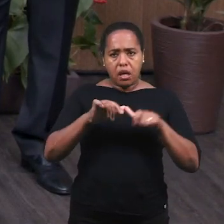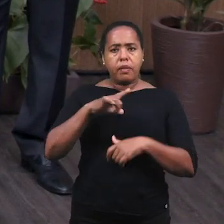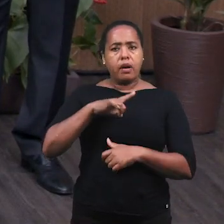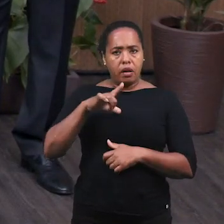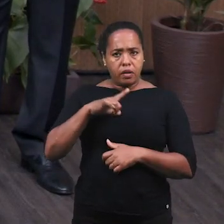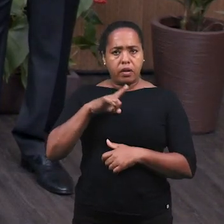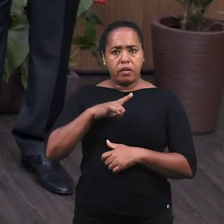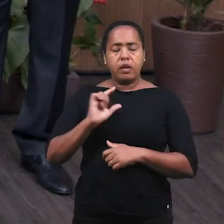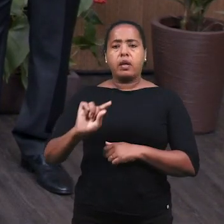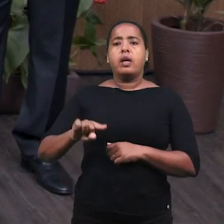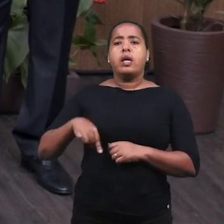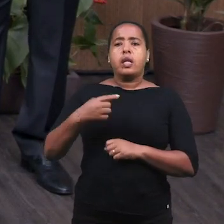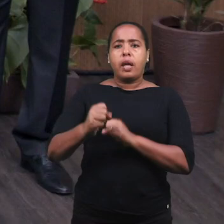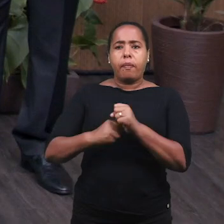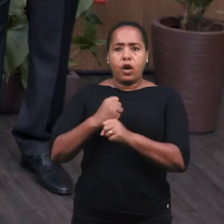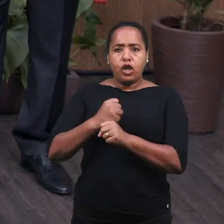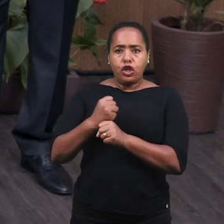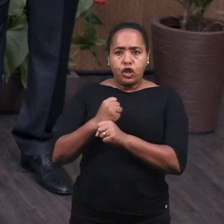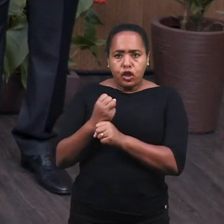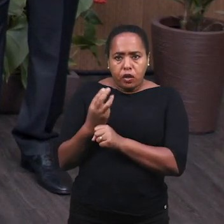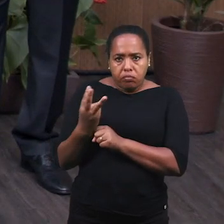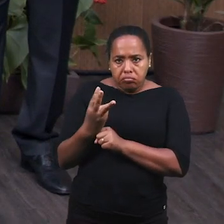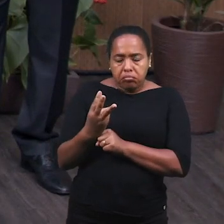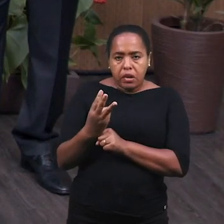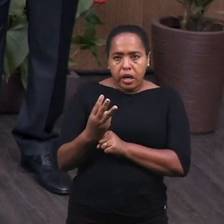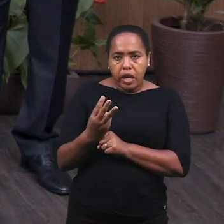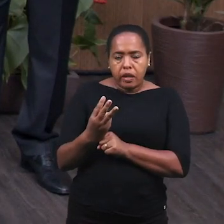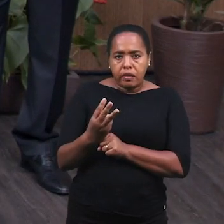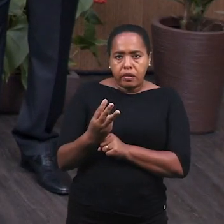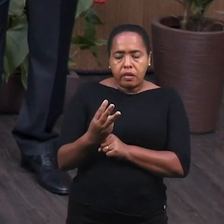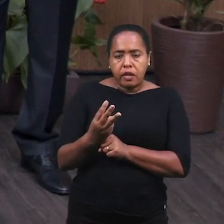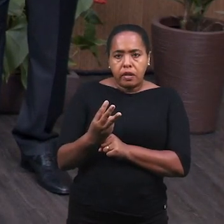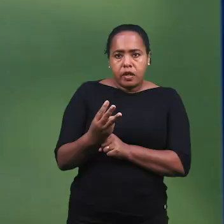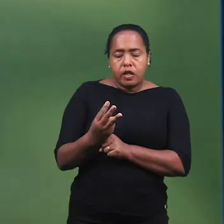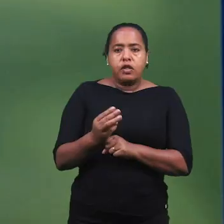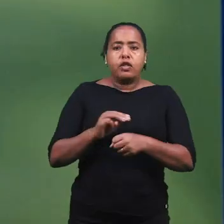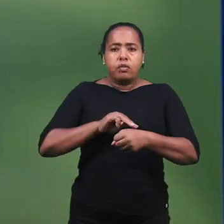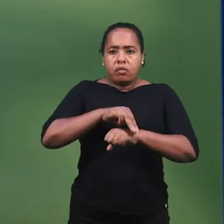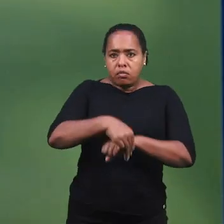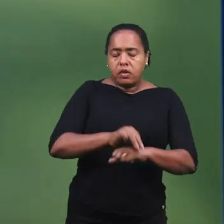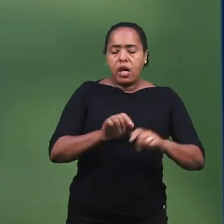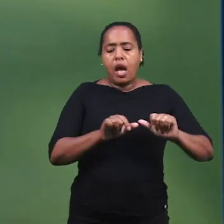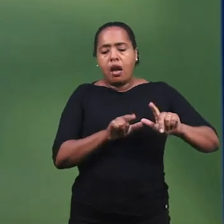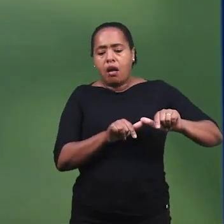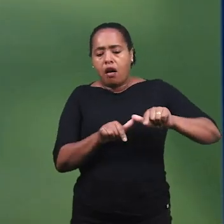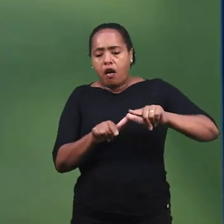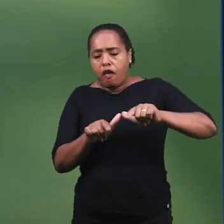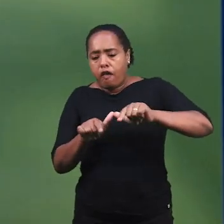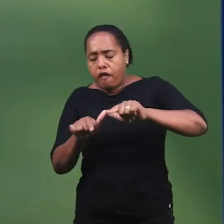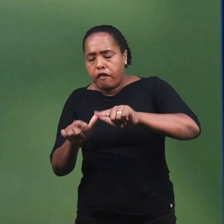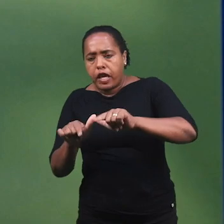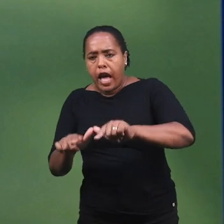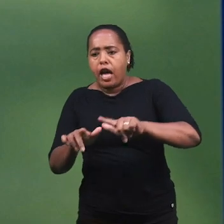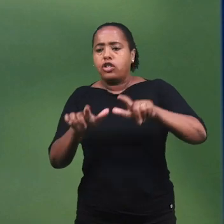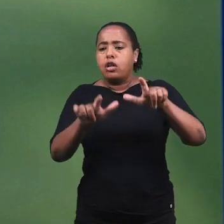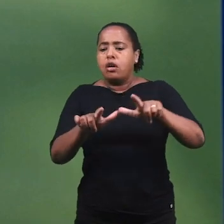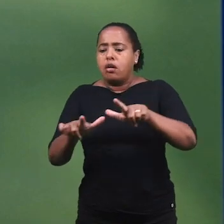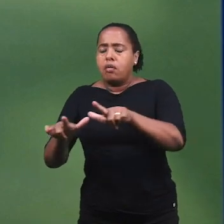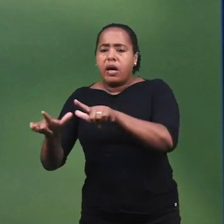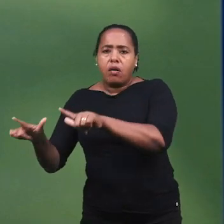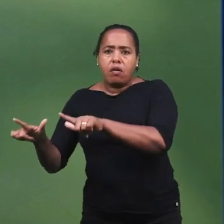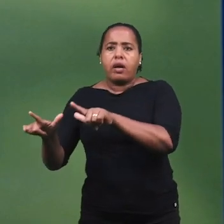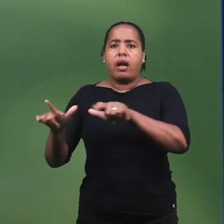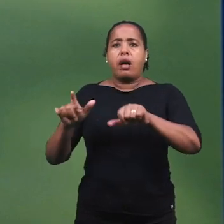изведавший болезни. И что после 3 лет служения, после